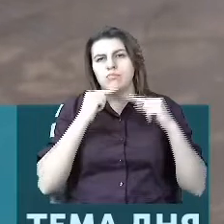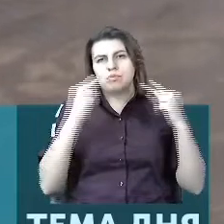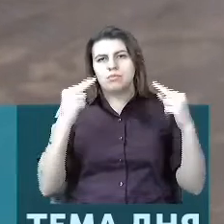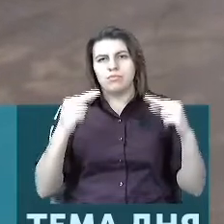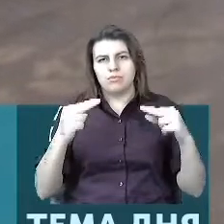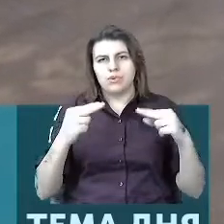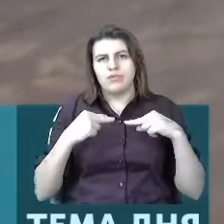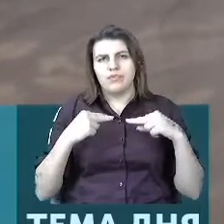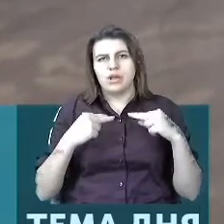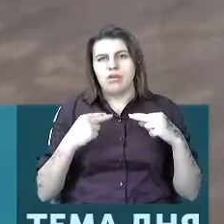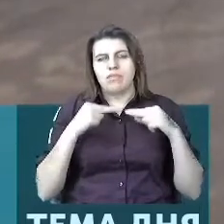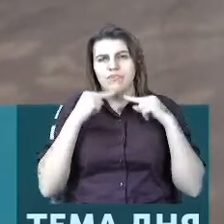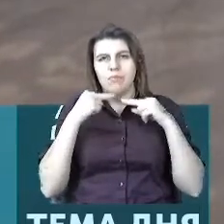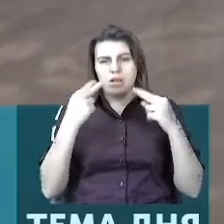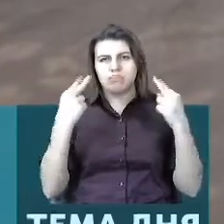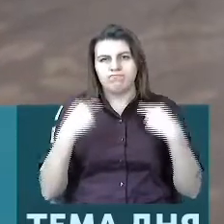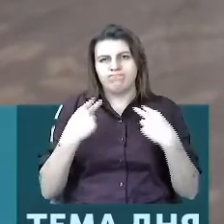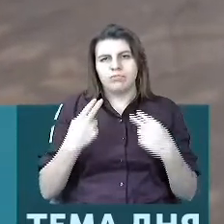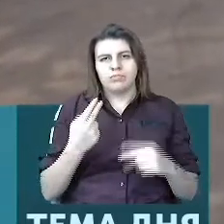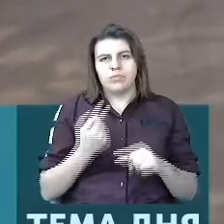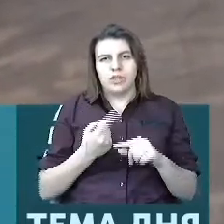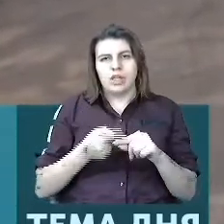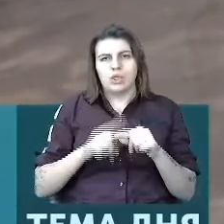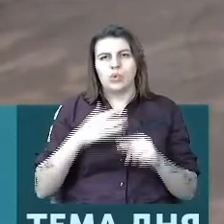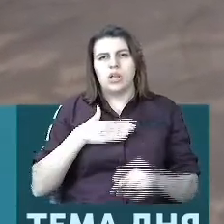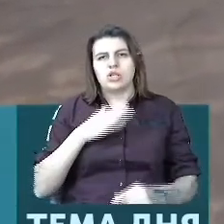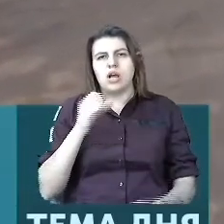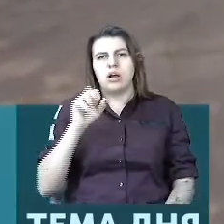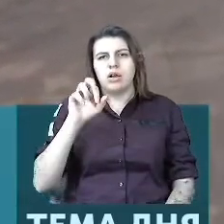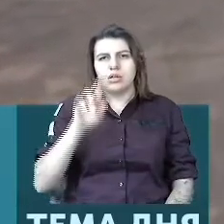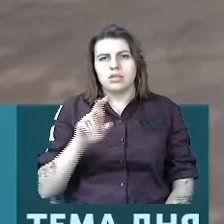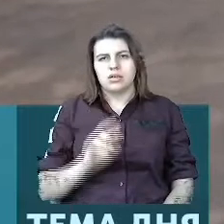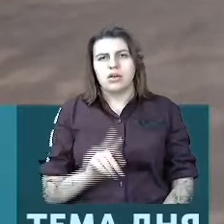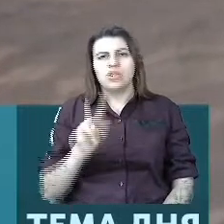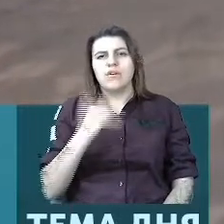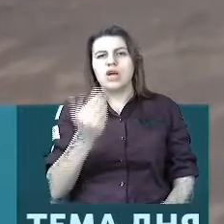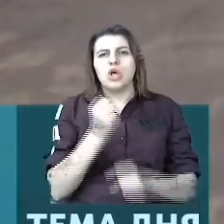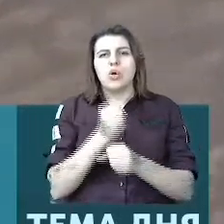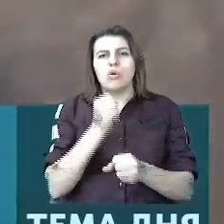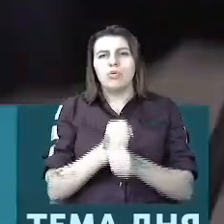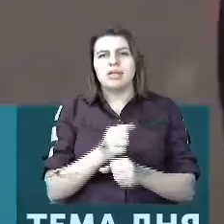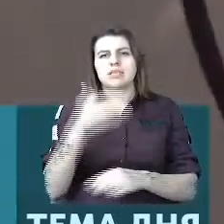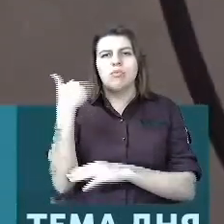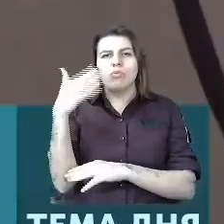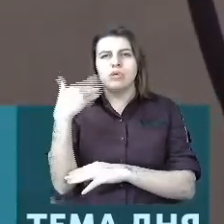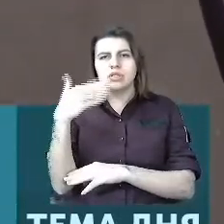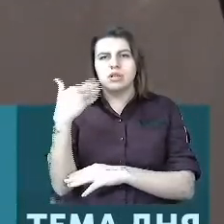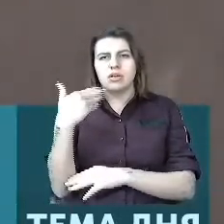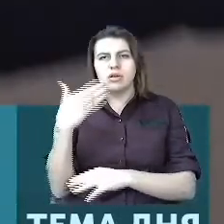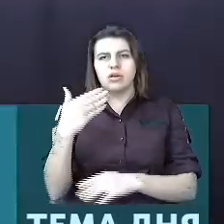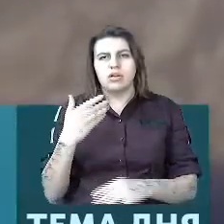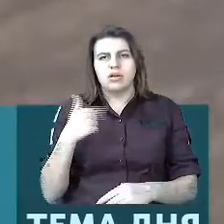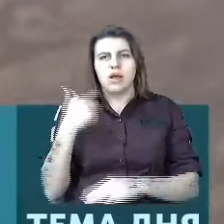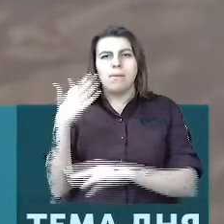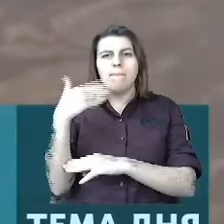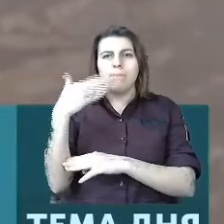обратити увагу на нашу акцію. А що ви робите з прапорцем саме? Ви регулюєте рухи? З прапорцем я роблю.